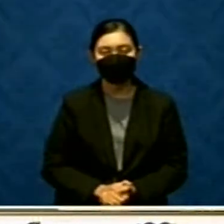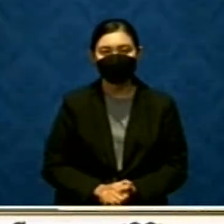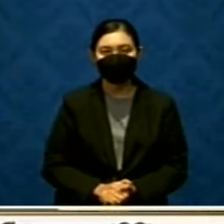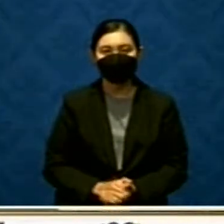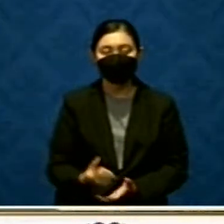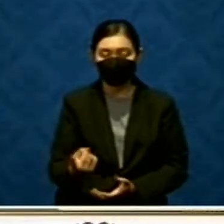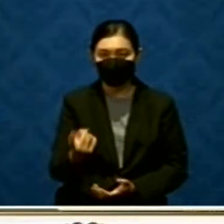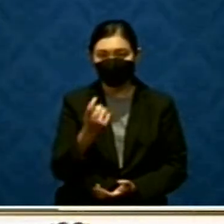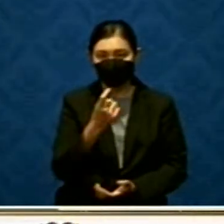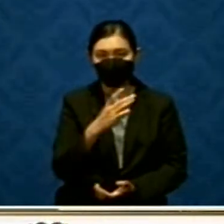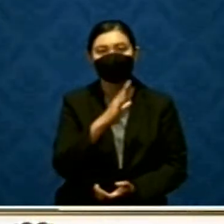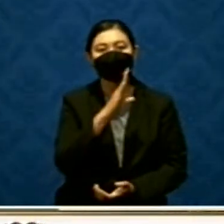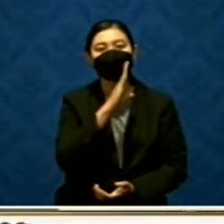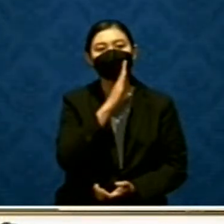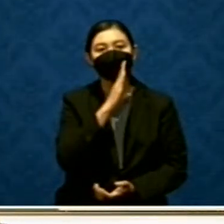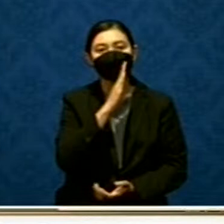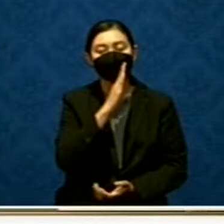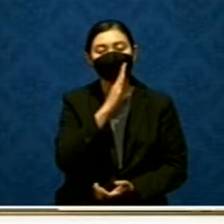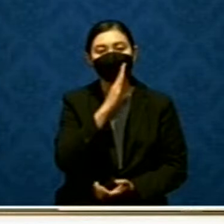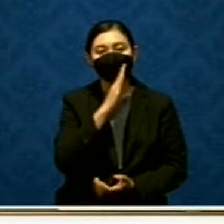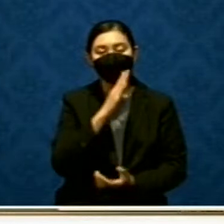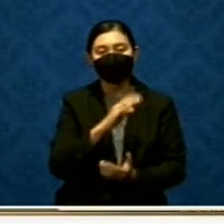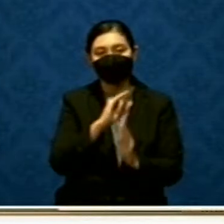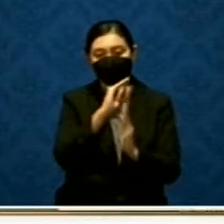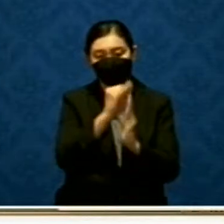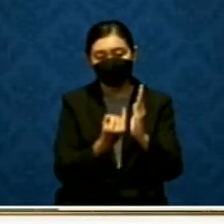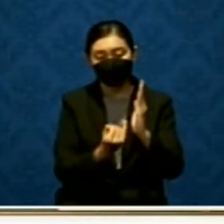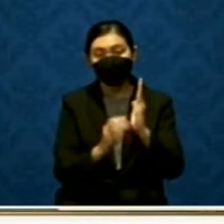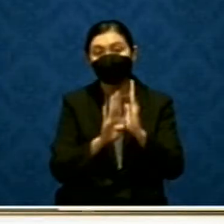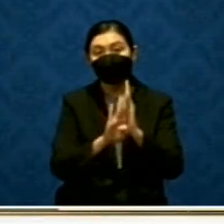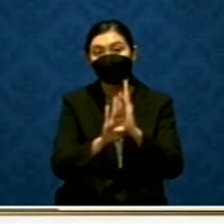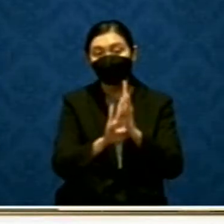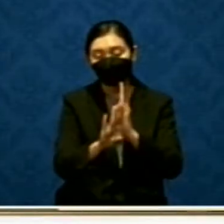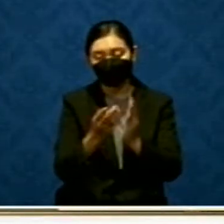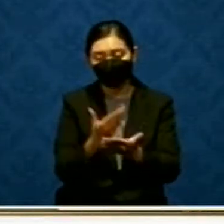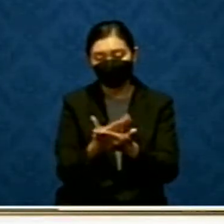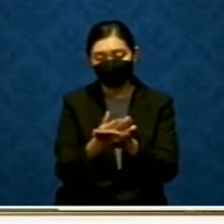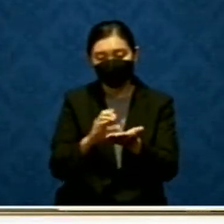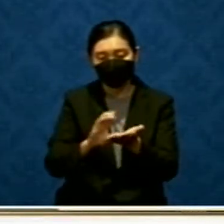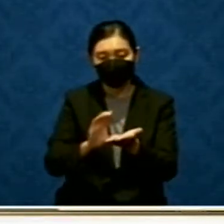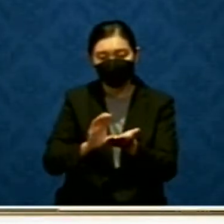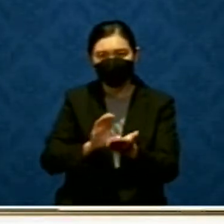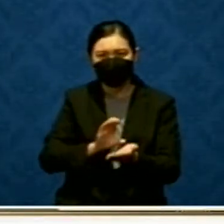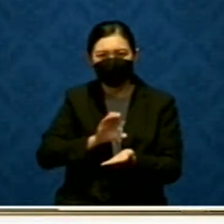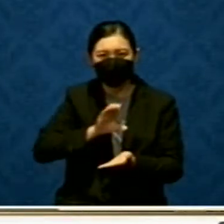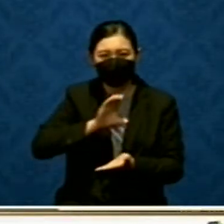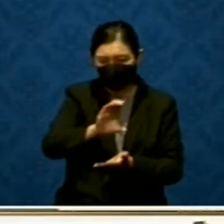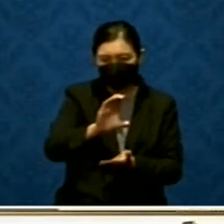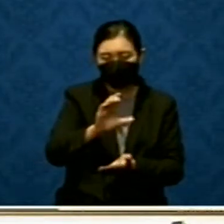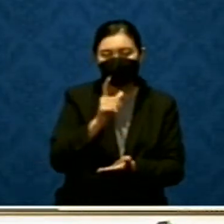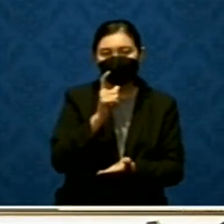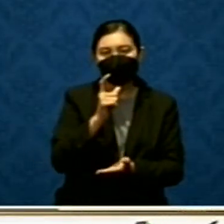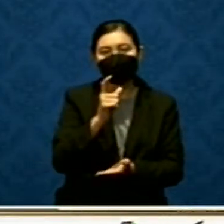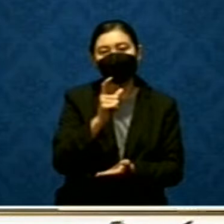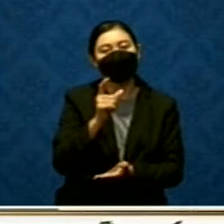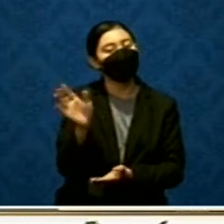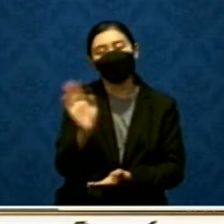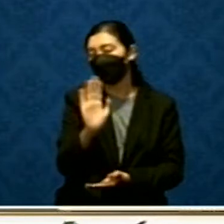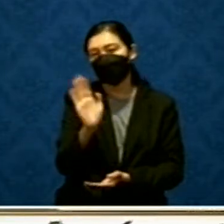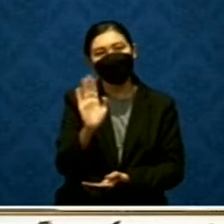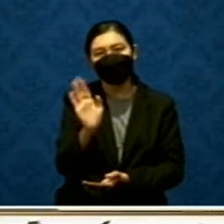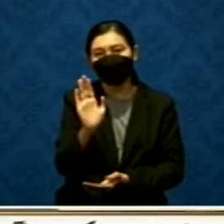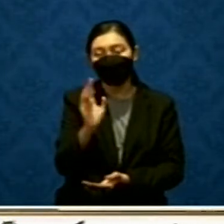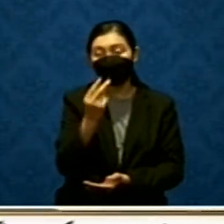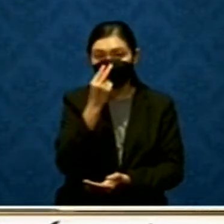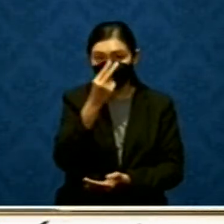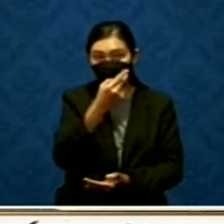จัดสรรไปที่จังหวัดบุรีรัมย์เนี่ยก็ไปกระจุกตัวอีกนะครับเรื่องนี้ต้องเรียนว่าไม่จริงนะครับเพราะจริงๆเนี่ยถ้าจะดูจากผังน